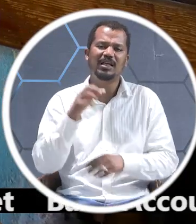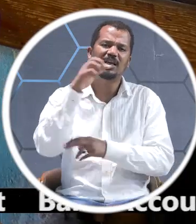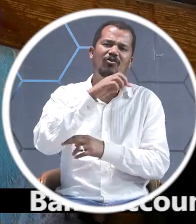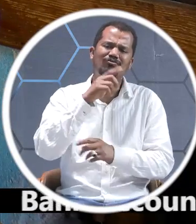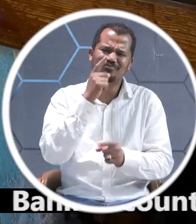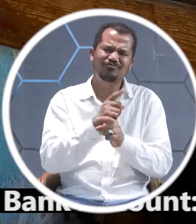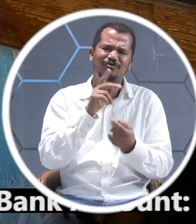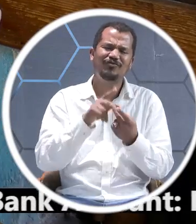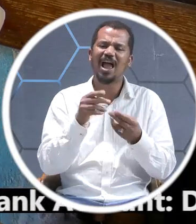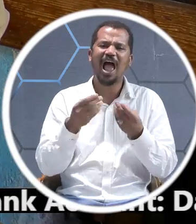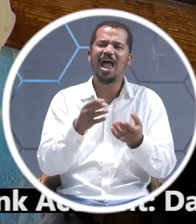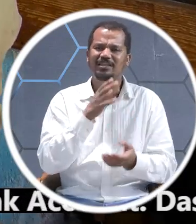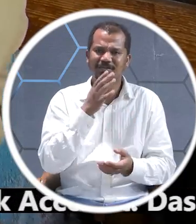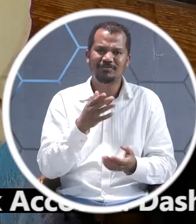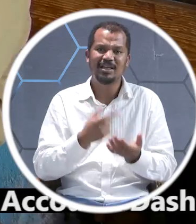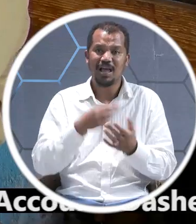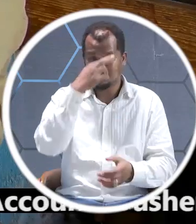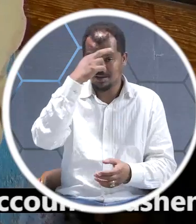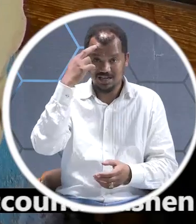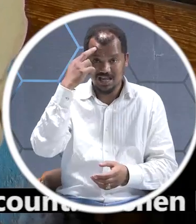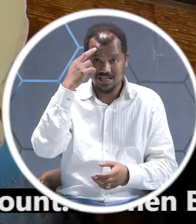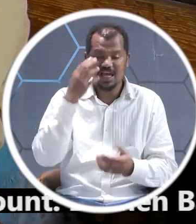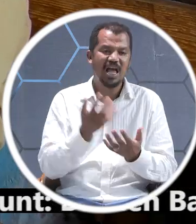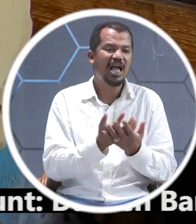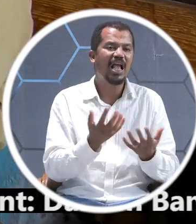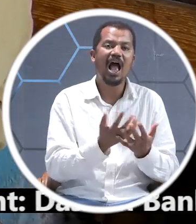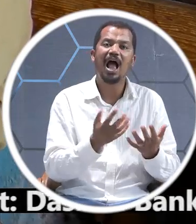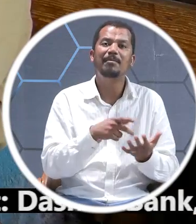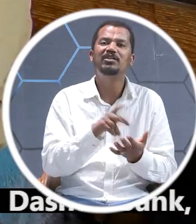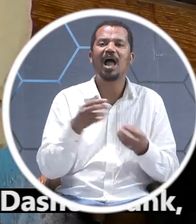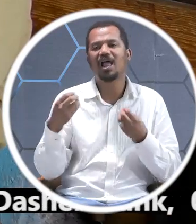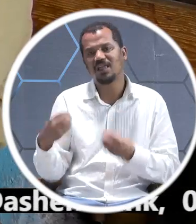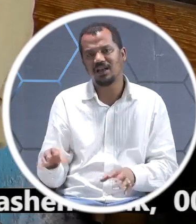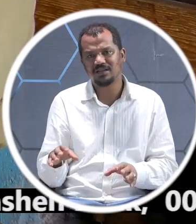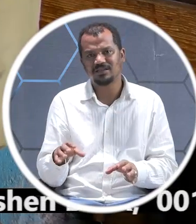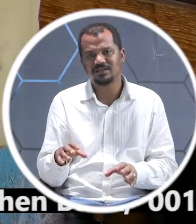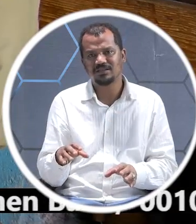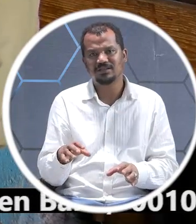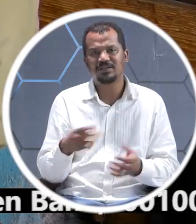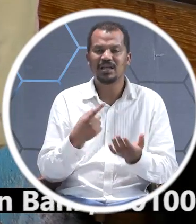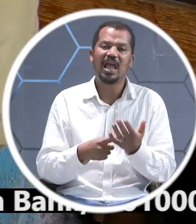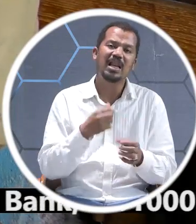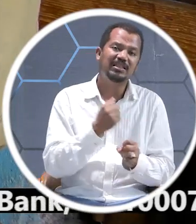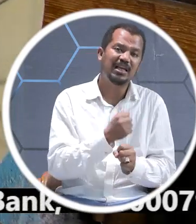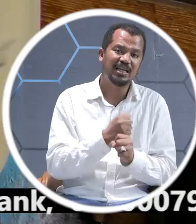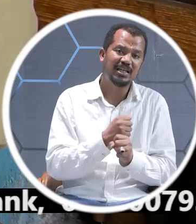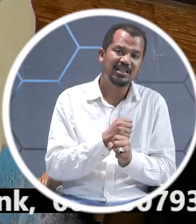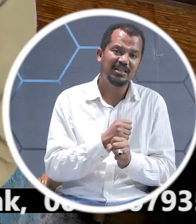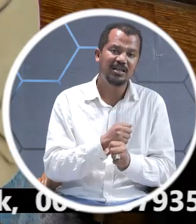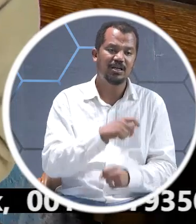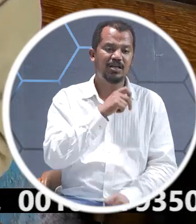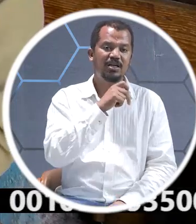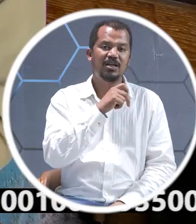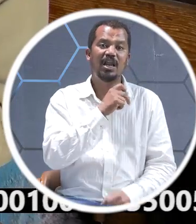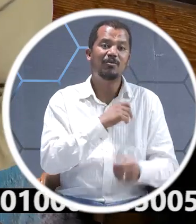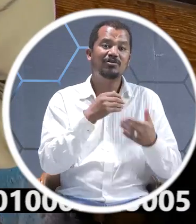ቀኑን ጠብቆ አይመጣልንም ያየን ያን የሆነው ምንድነው ያው ጥሬቃ መግዣ ስላጣን ፖቱ ያንሰርተን